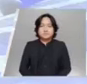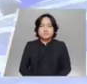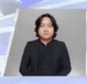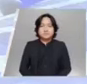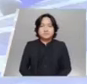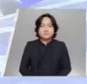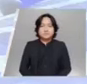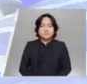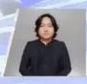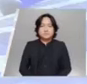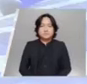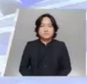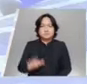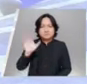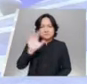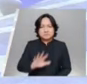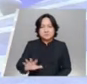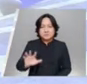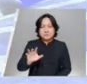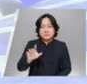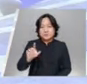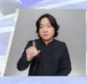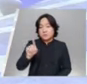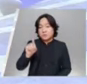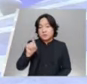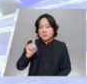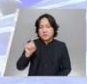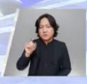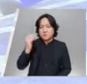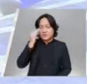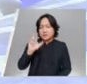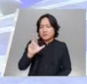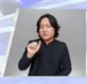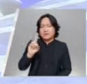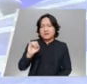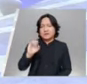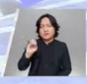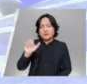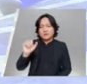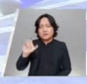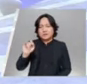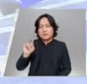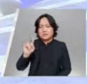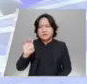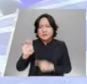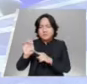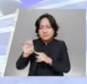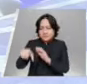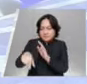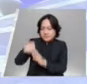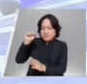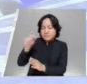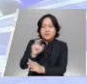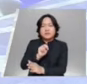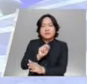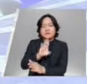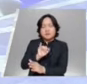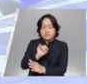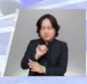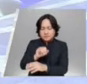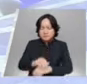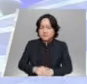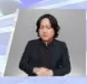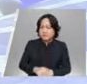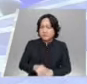Mahigit 100 kilo ng radioactive na materyales ang nasabat sa magkakahiwalay na operasyon ng NBI. Ang mga naarestong suspect nagpositibo